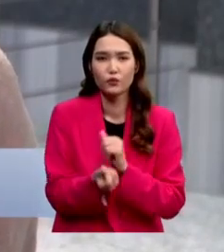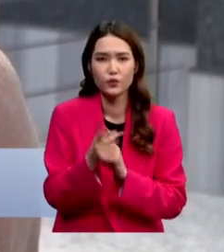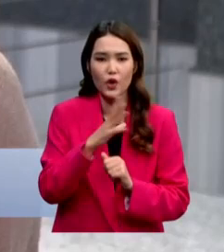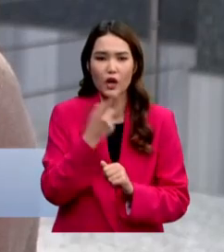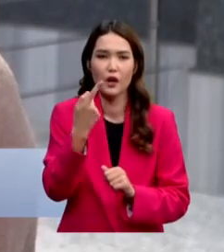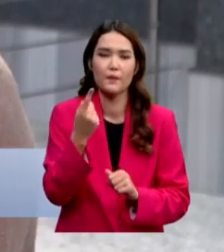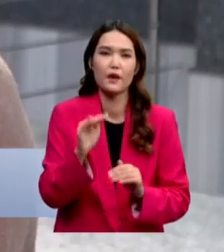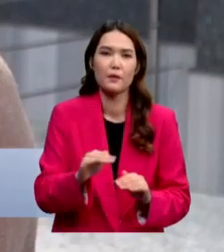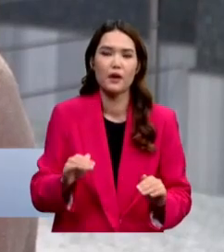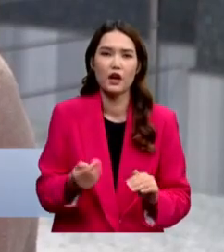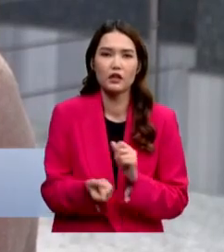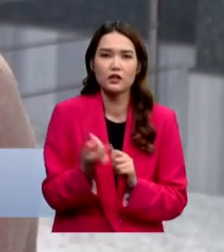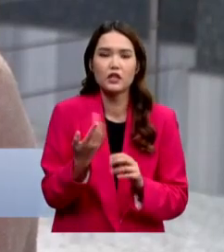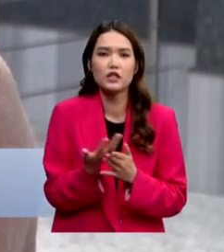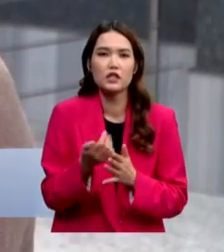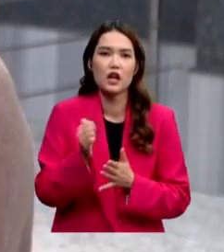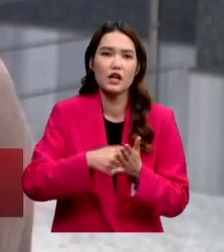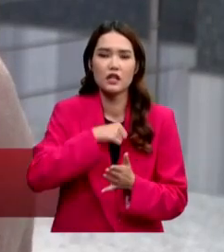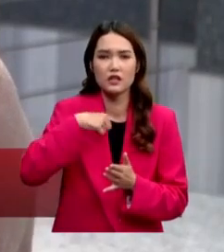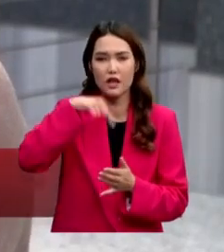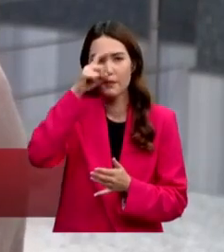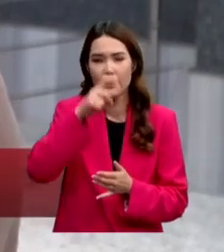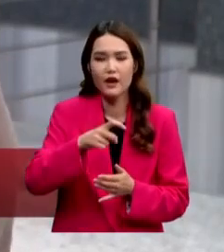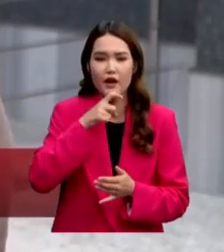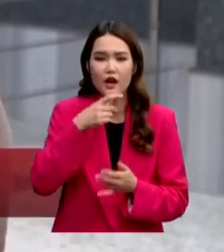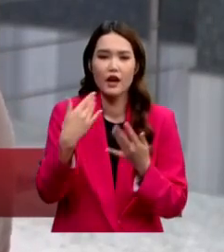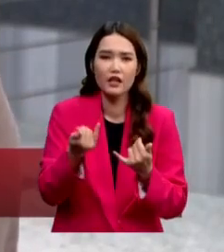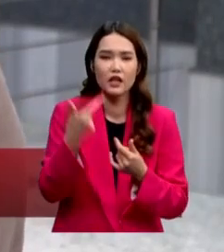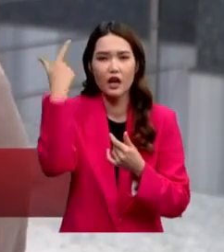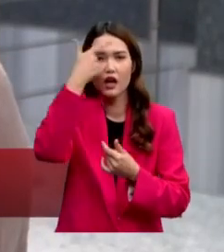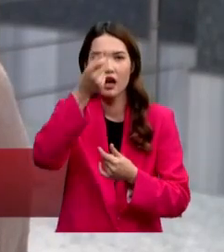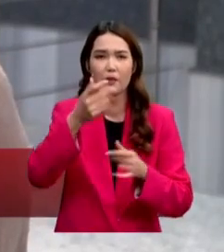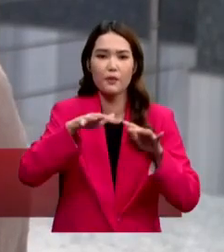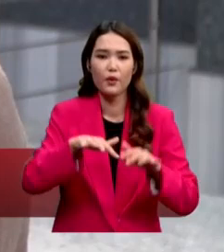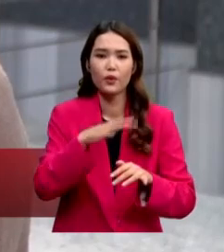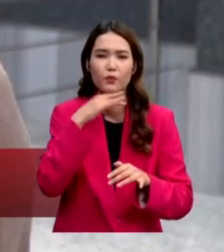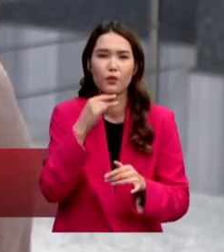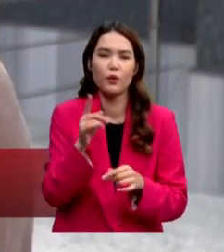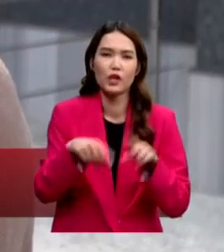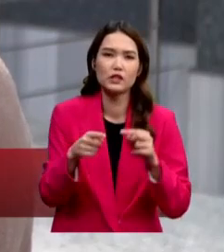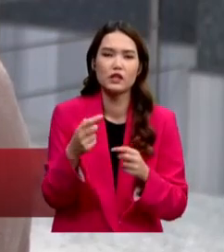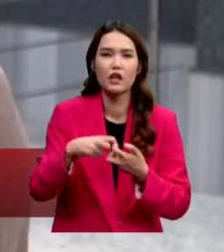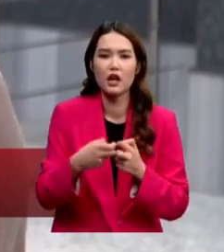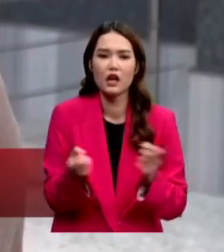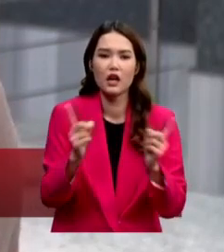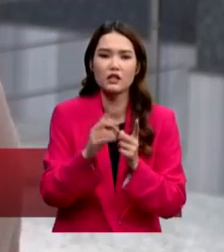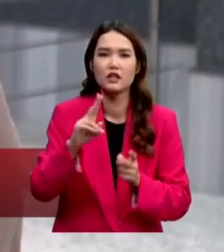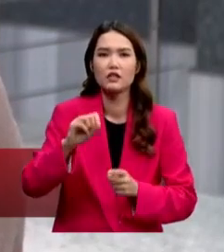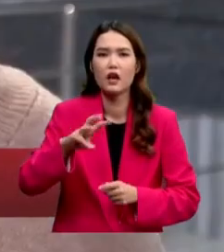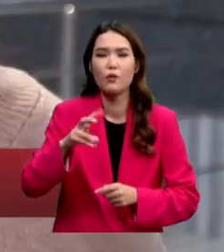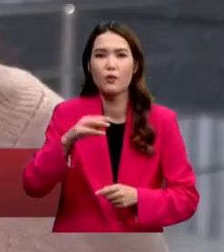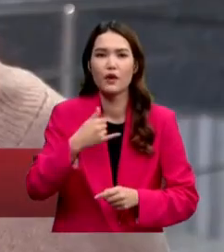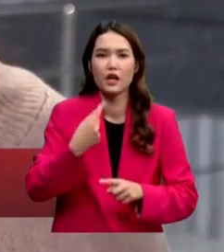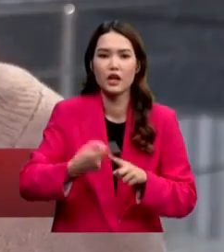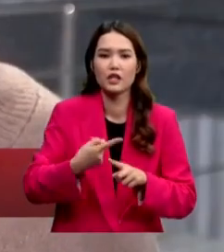бір баламды күтір. Неге олай болғанын өзім де білмеймін. Мұндай қателіктер ақпараттық жүйеде көп кездеседі. Мысалы, Дамумет қосымшасында менің